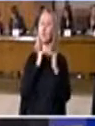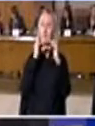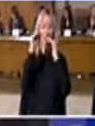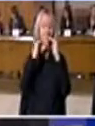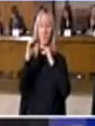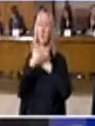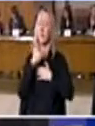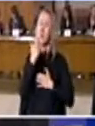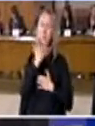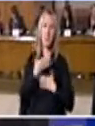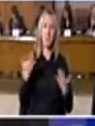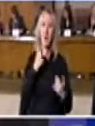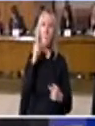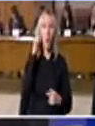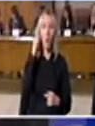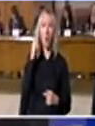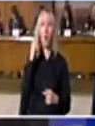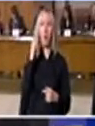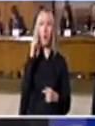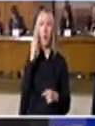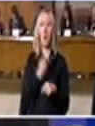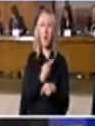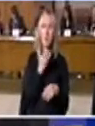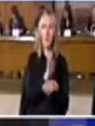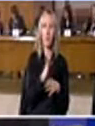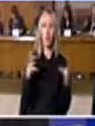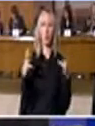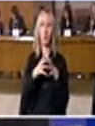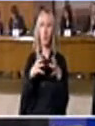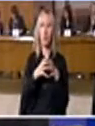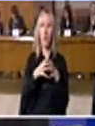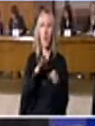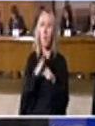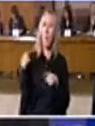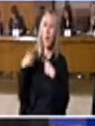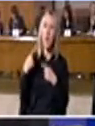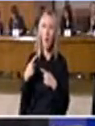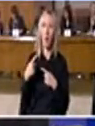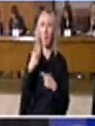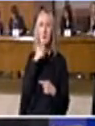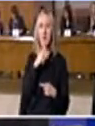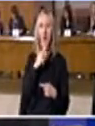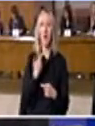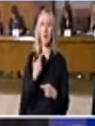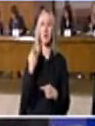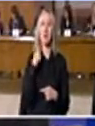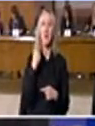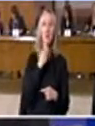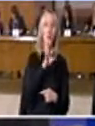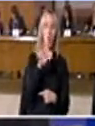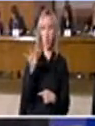bez obzira na pol, nacionalnu pripadnost, društveno poreklo, starost, seksualnu